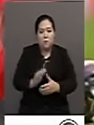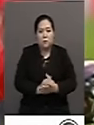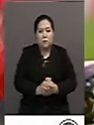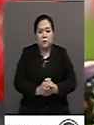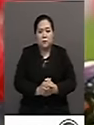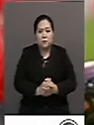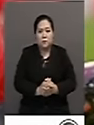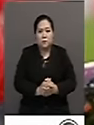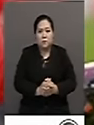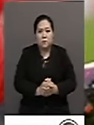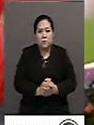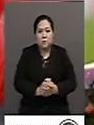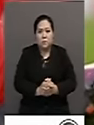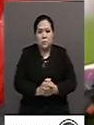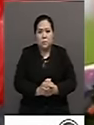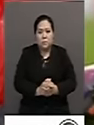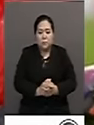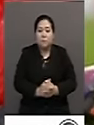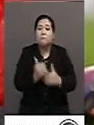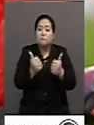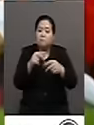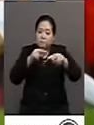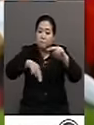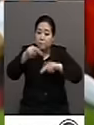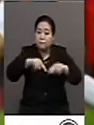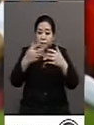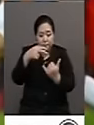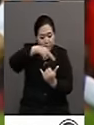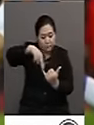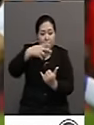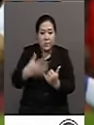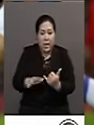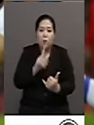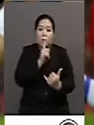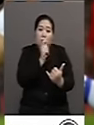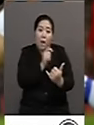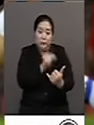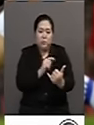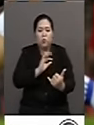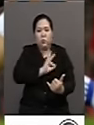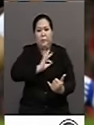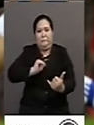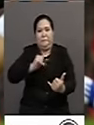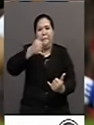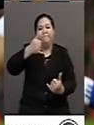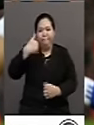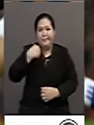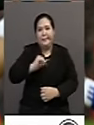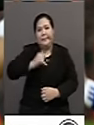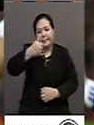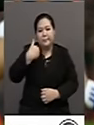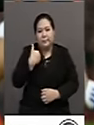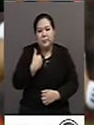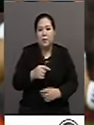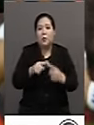ดูอาการของคูตินโญ่แล้วนะครับปรากฏว่าคูตินโญ่ก็บอกว่าอาการเนี่ยดีขึ้นกว่าเดิมมากส่วนอีกหนึ่งคนที่หลายคนเป็นห่วงนะครับโดยเฉ